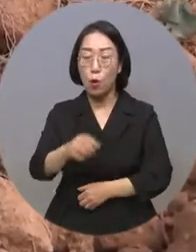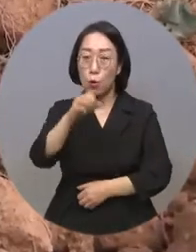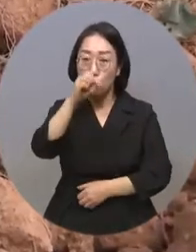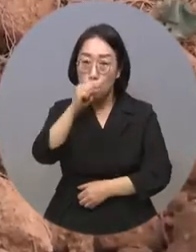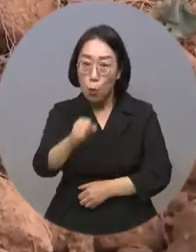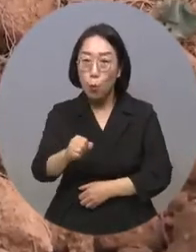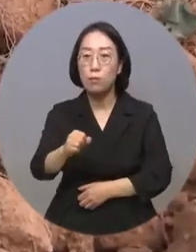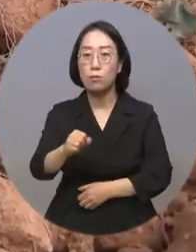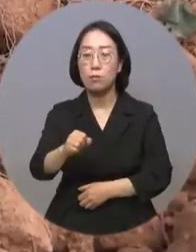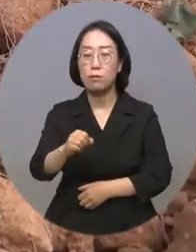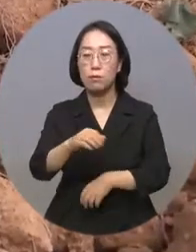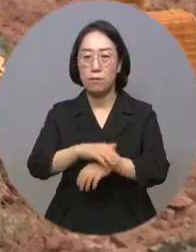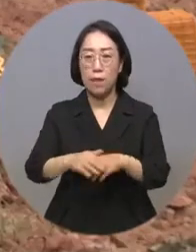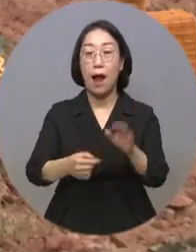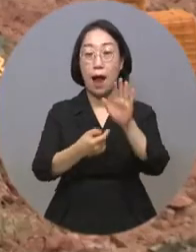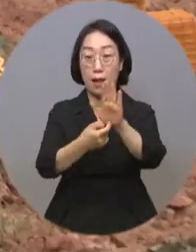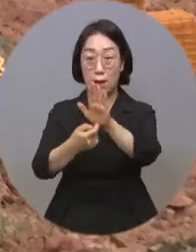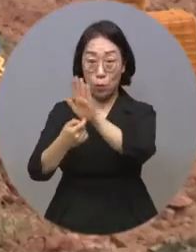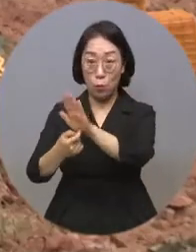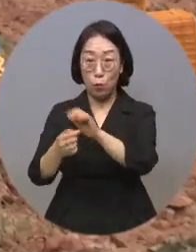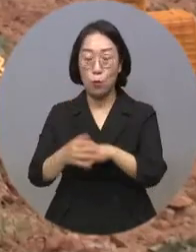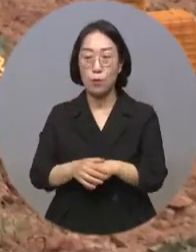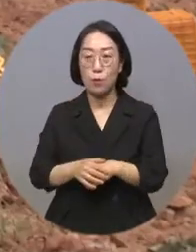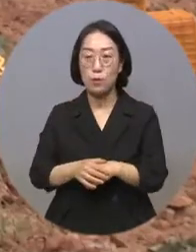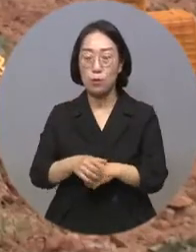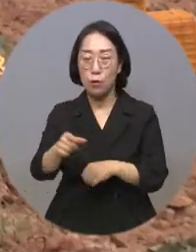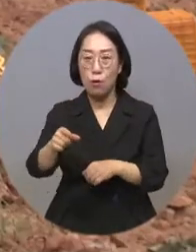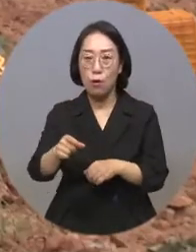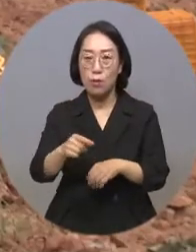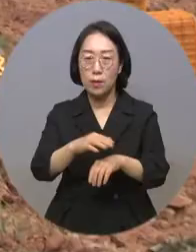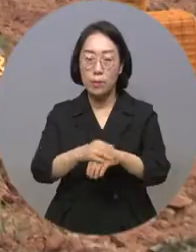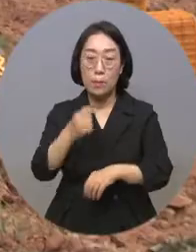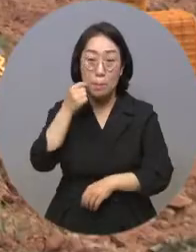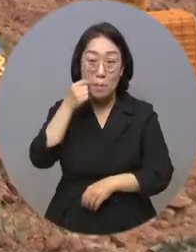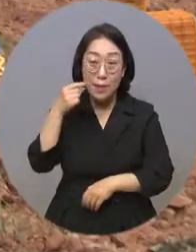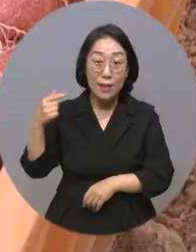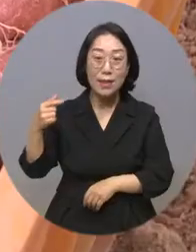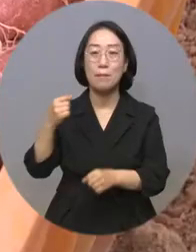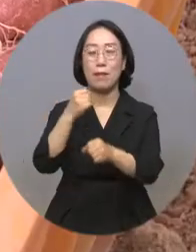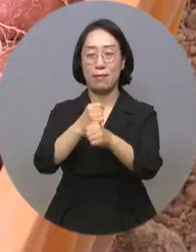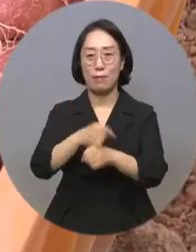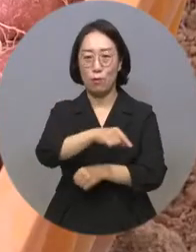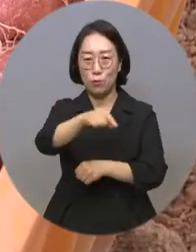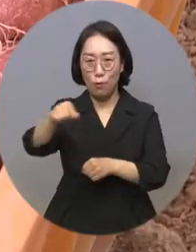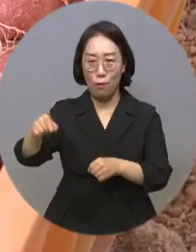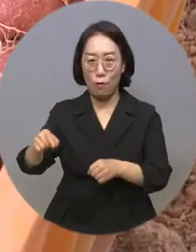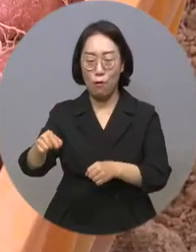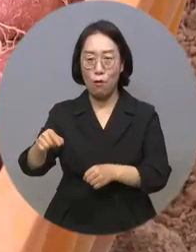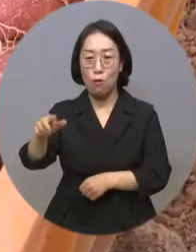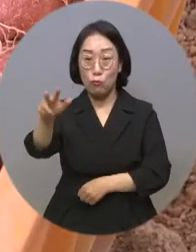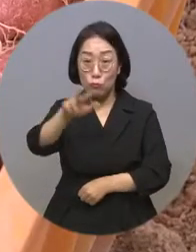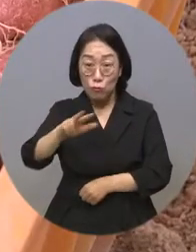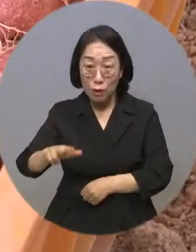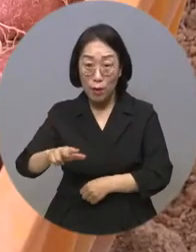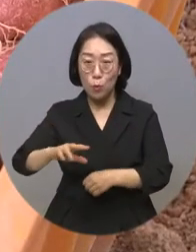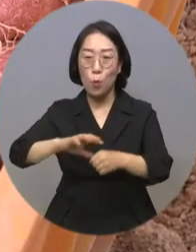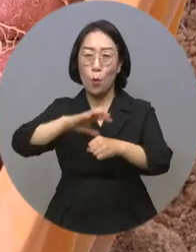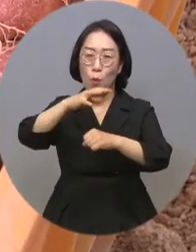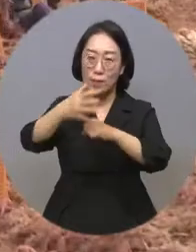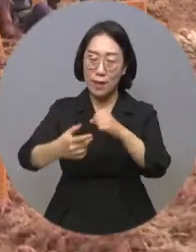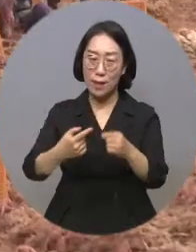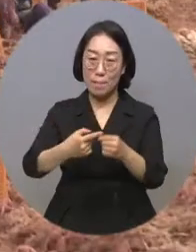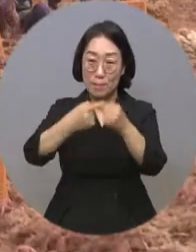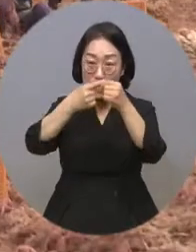우수성을 소비자에게 알리고 자체 브랜드로 성장시켜 고창 고구마를 국내 최고는 물론 세계 최고로